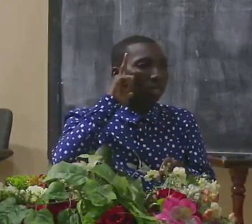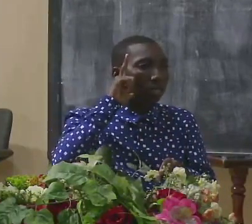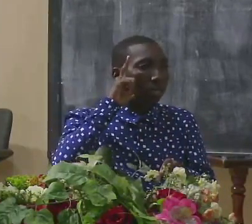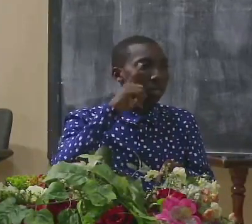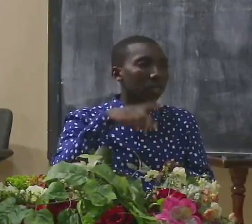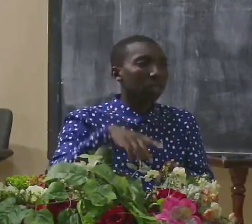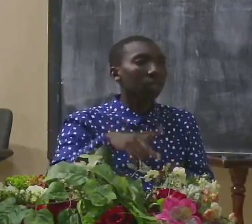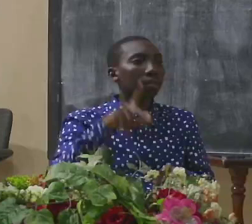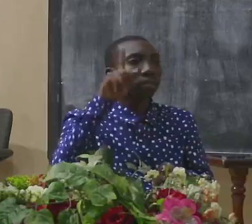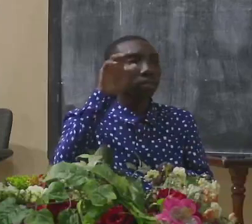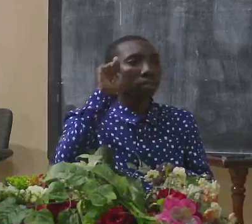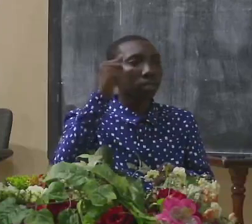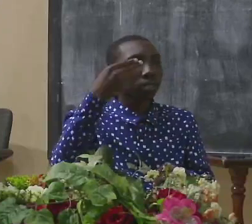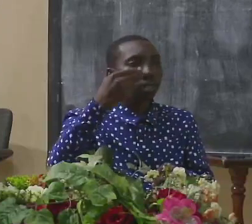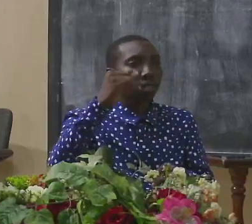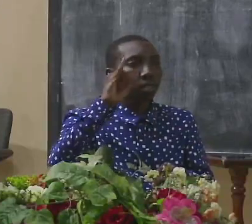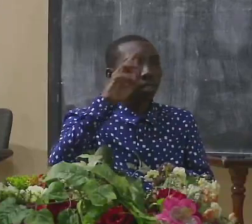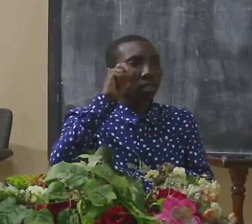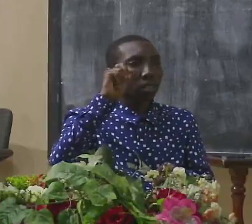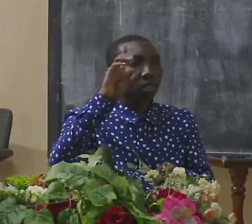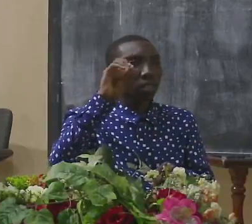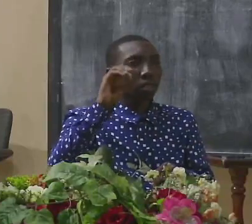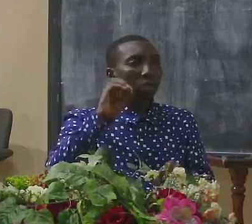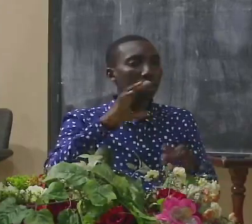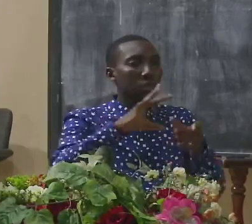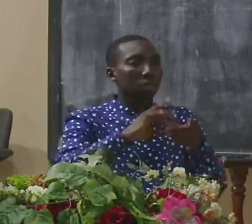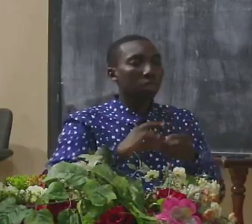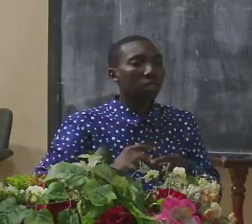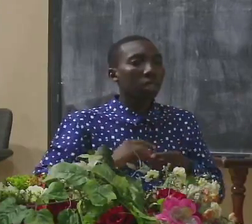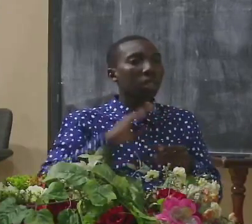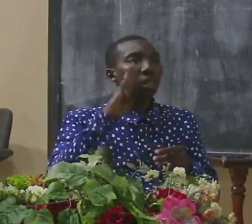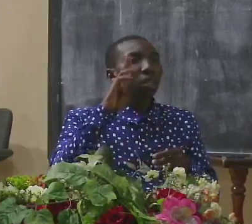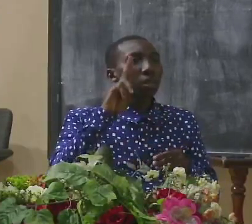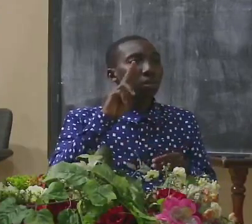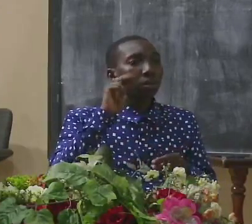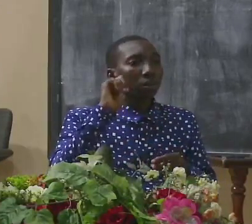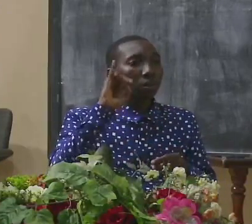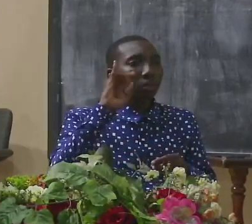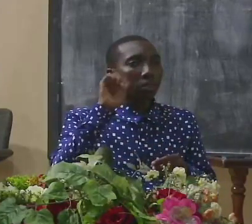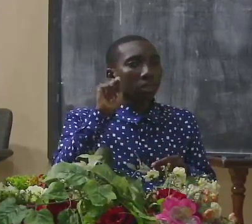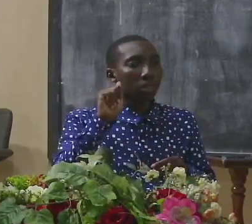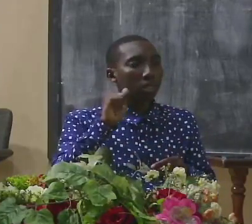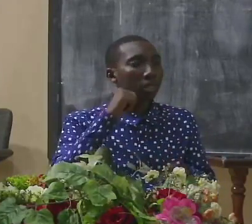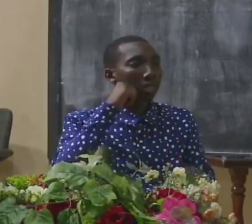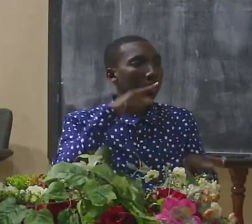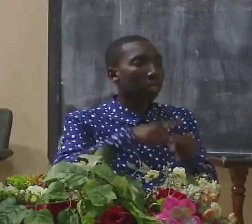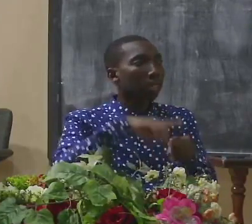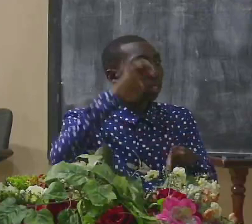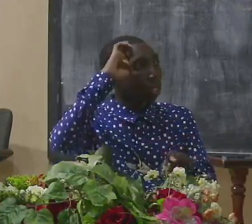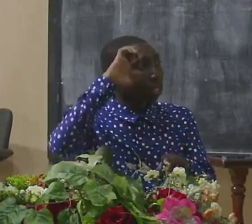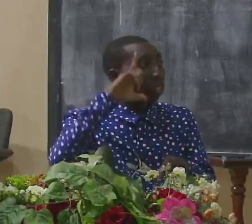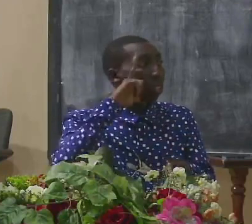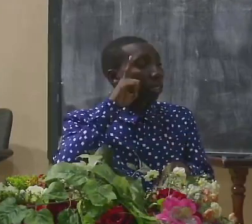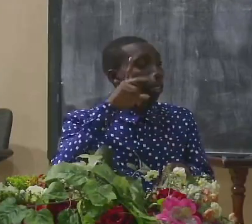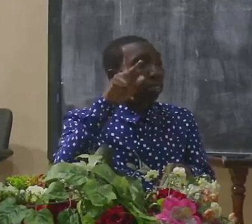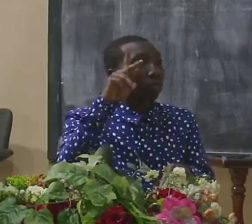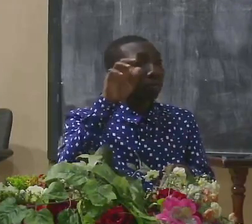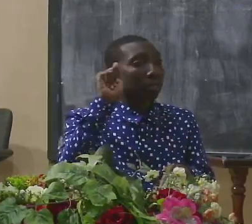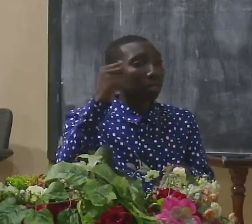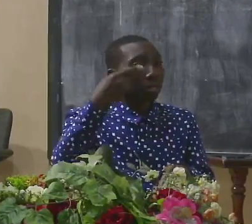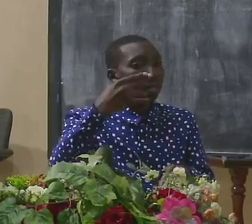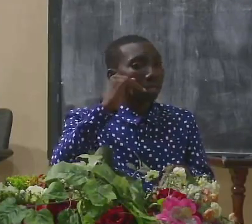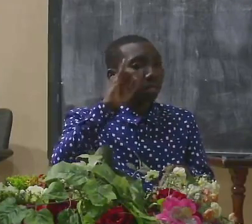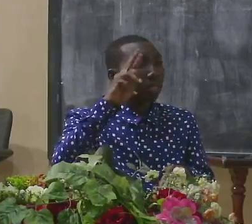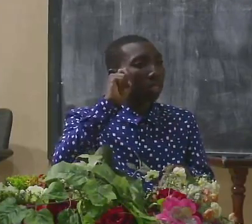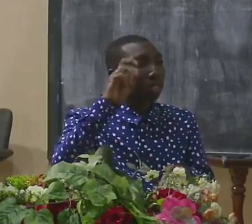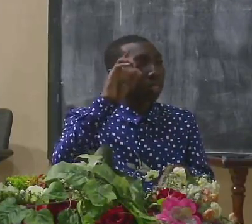Kahindo. Kutoka Bunia. Depuis Bunia. Dada Elize Kahindo kutoka Bunia. La sœur Elize Kahindo venant de Bunia.